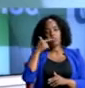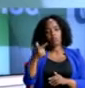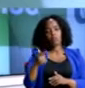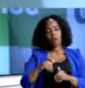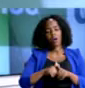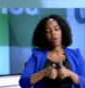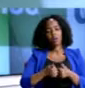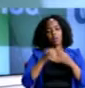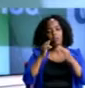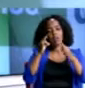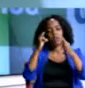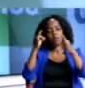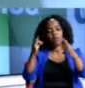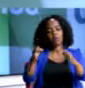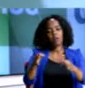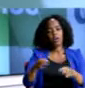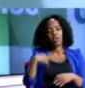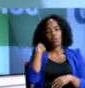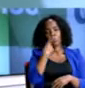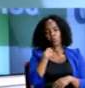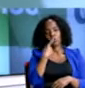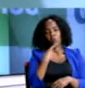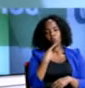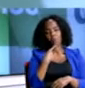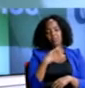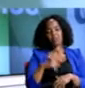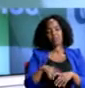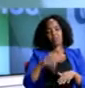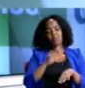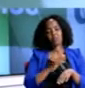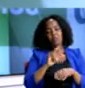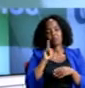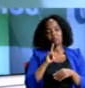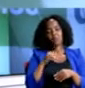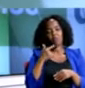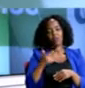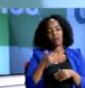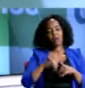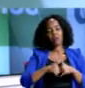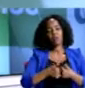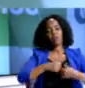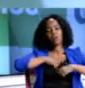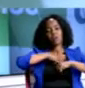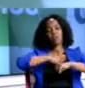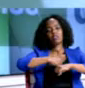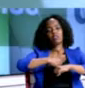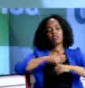akamin daddarba enyuti mallatole ni samali akami to forrightis na kanjedu